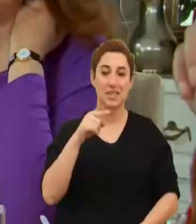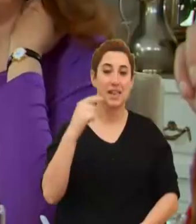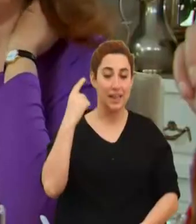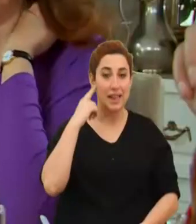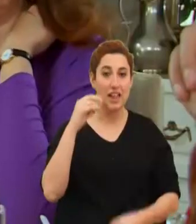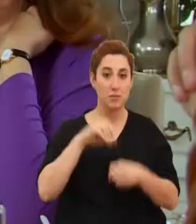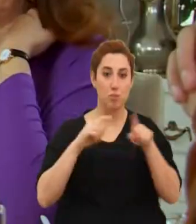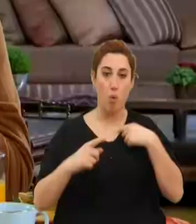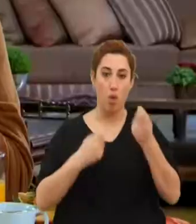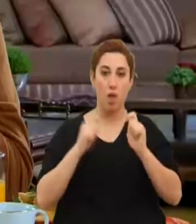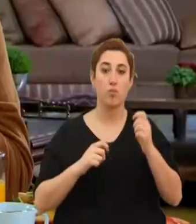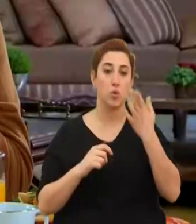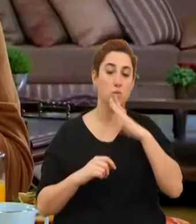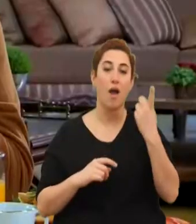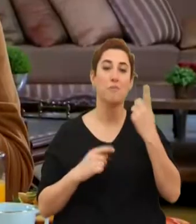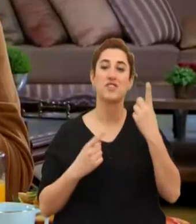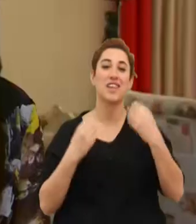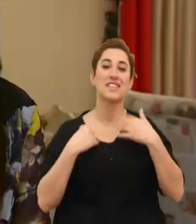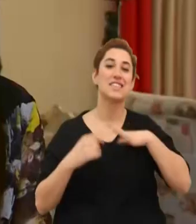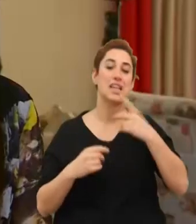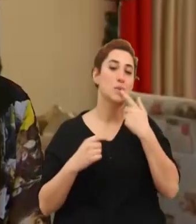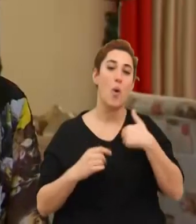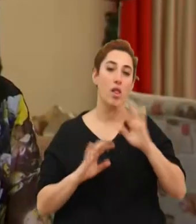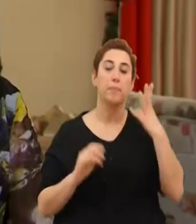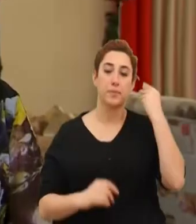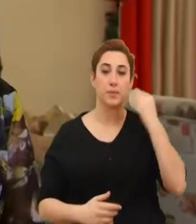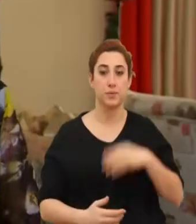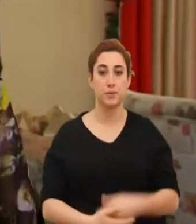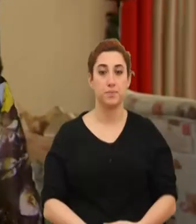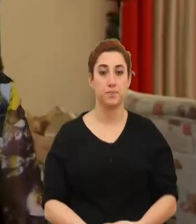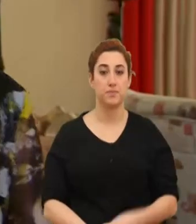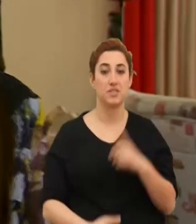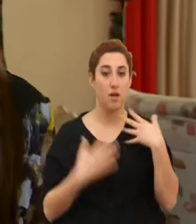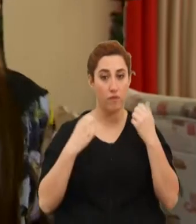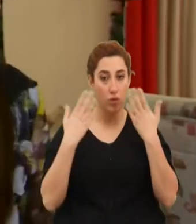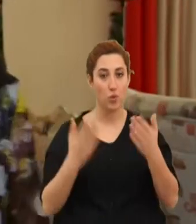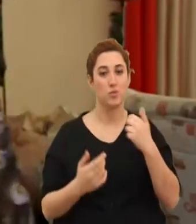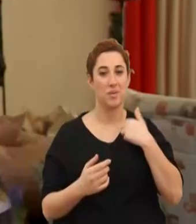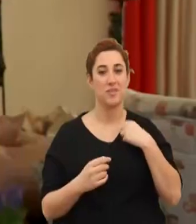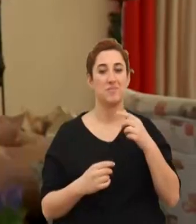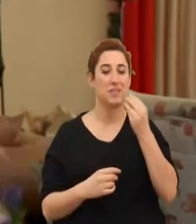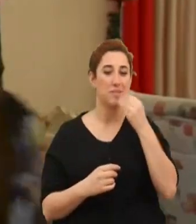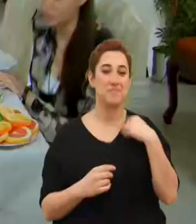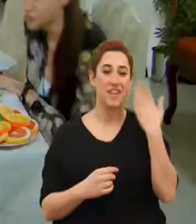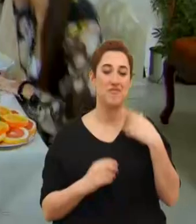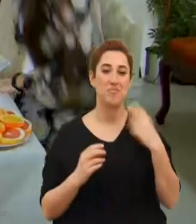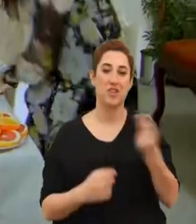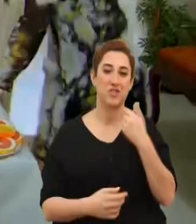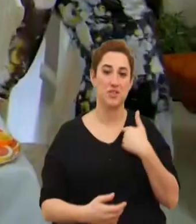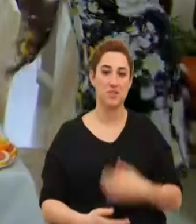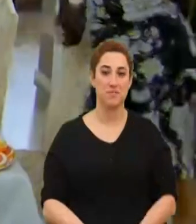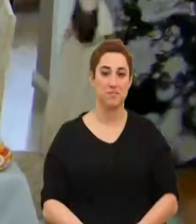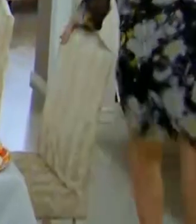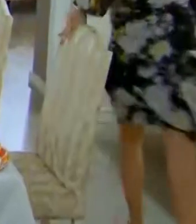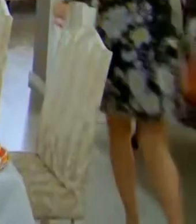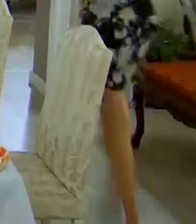kale aldığımız için böyle davranıyoruz. Daha fazla bir şey isteme bizden artık. Anlıyorum. Size afiyet olsun, benim iştahım kaçtı.